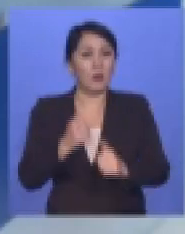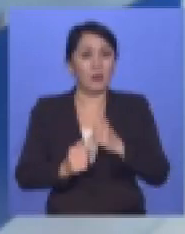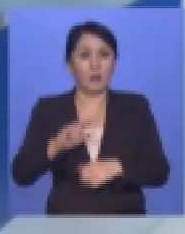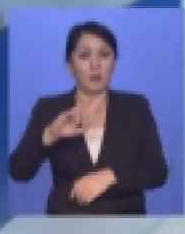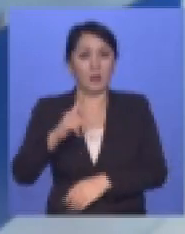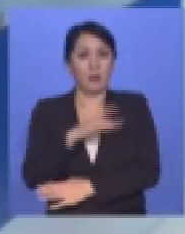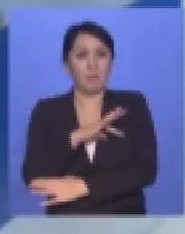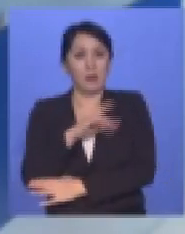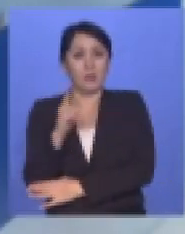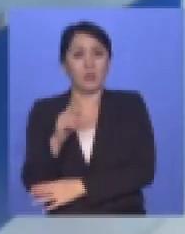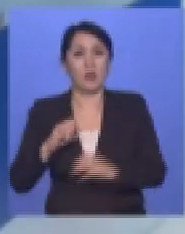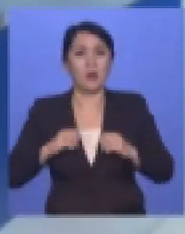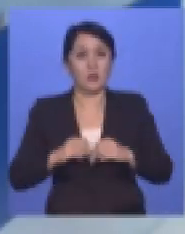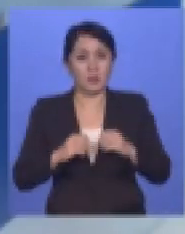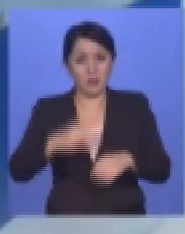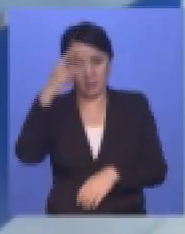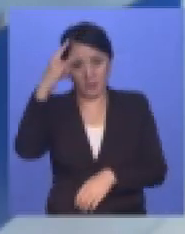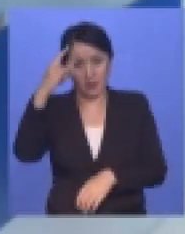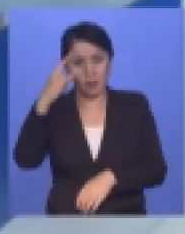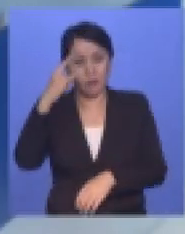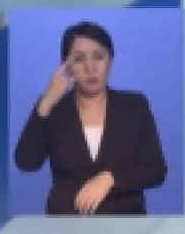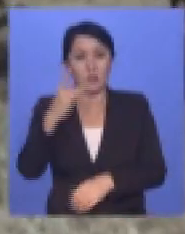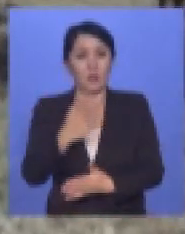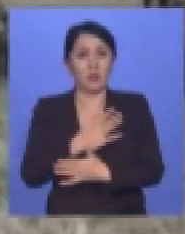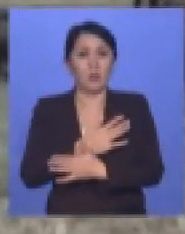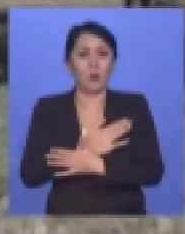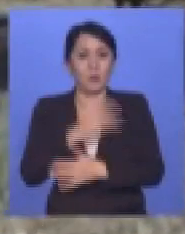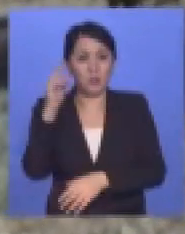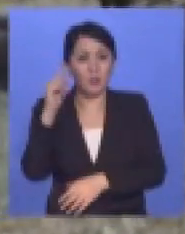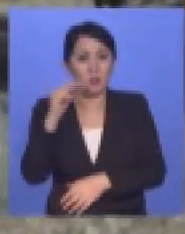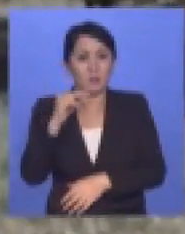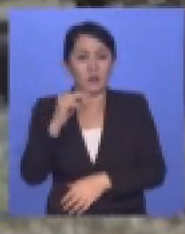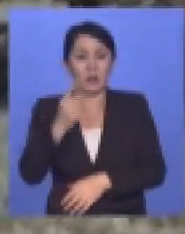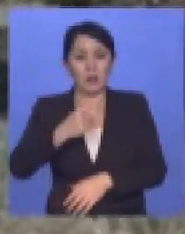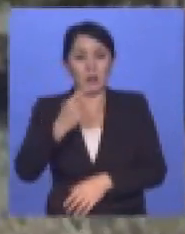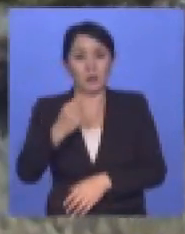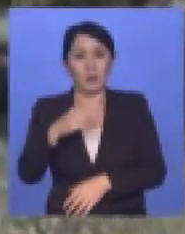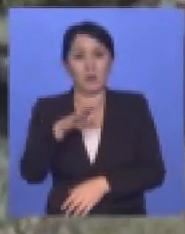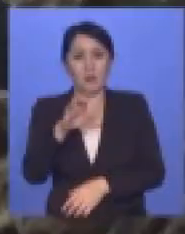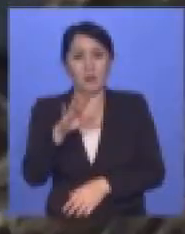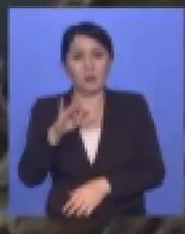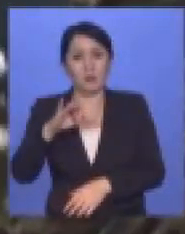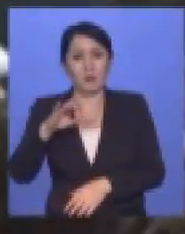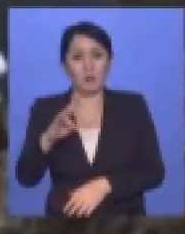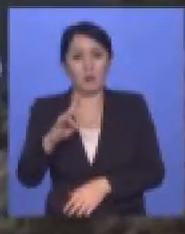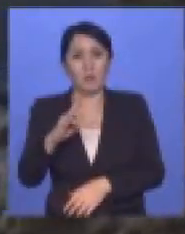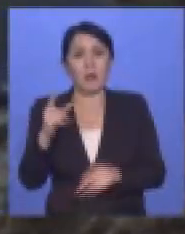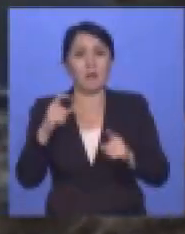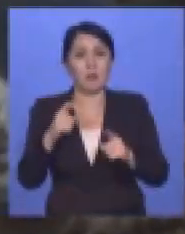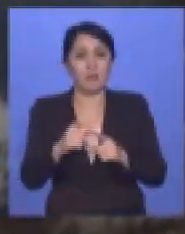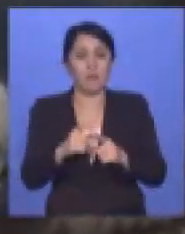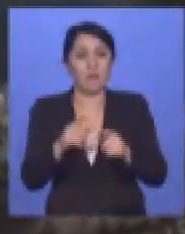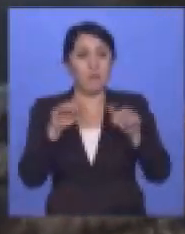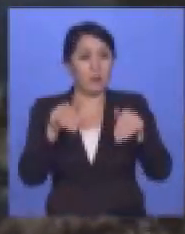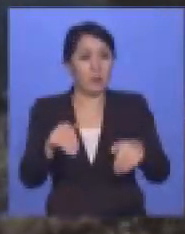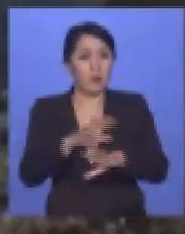Каждое третье дерево посаженное в Казахстане не приживается такой статистикой поделился сенатор Нурлан бекенов По его